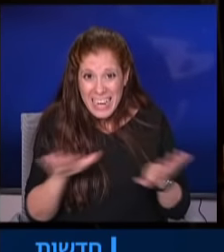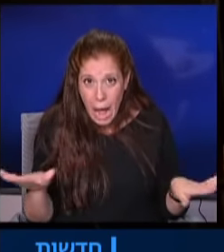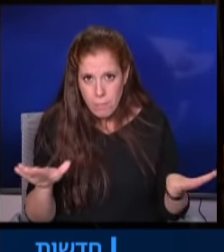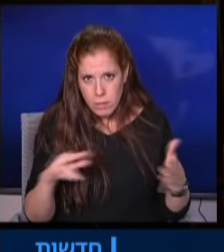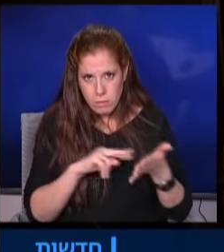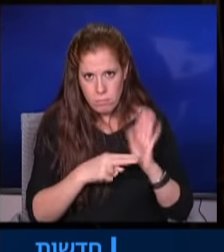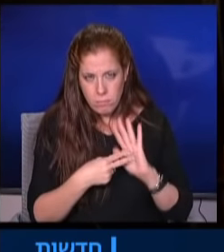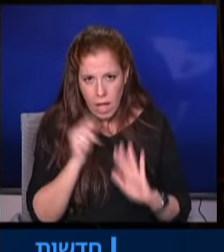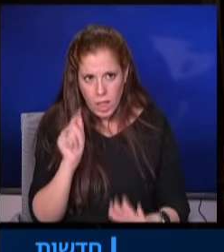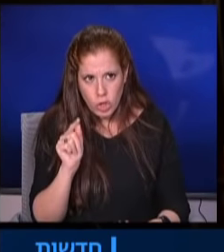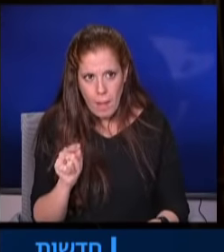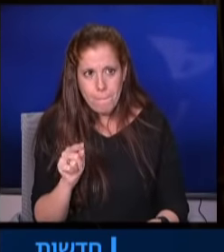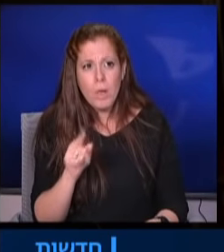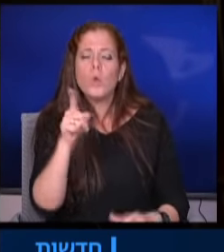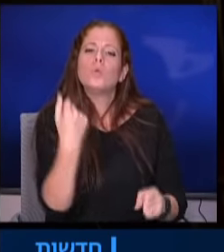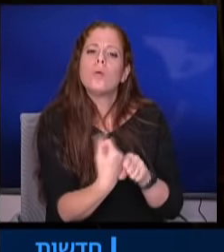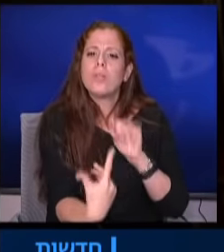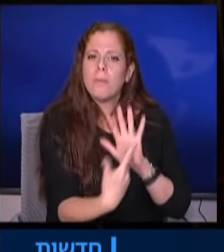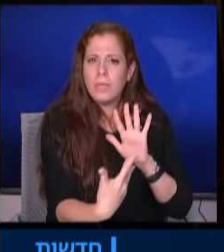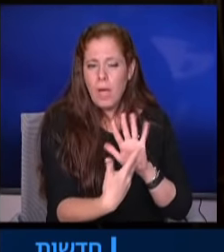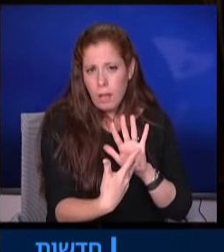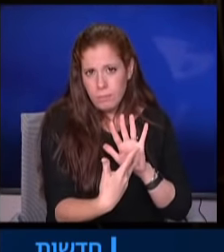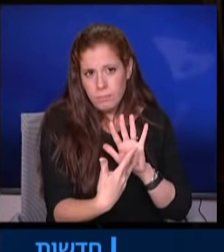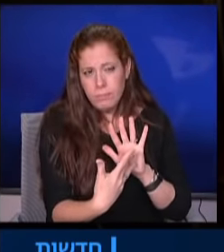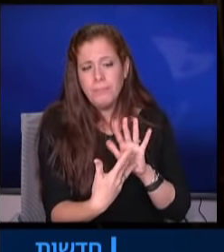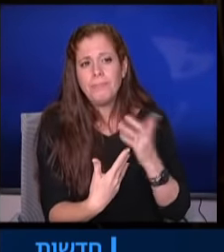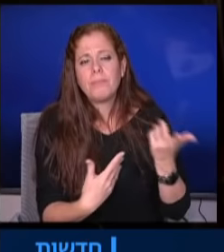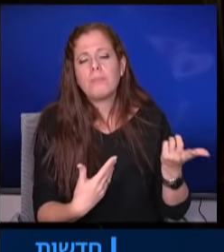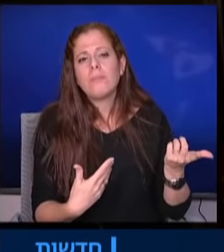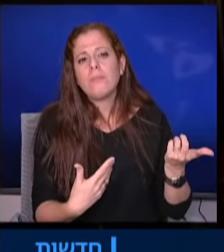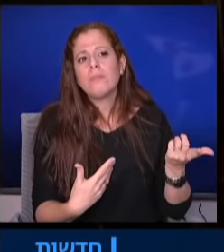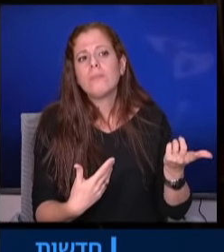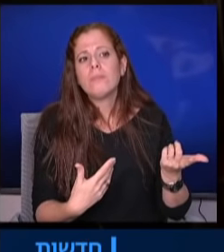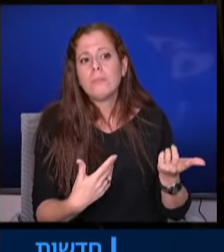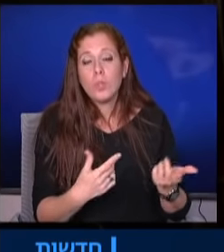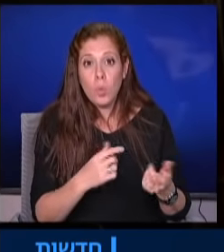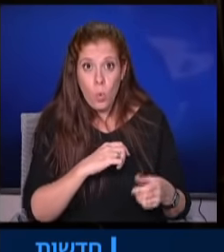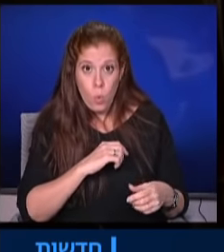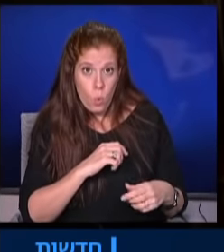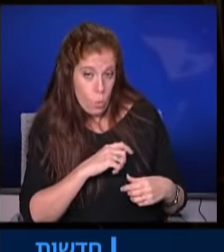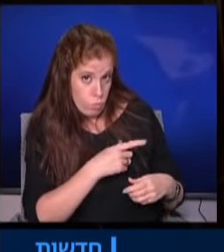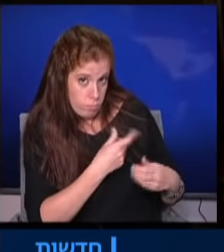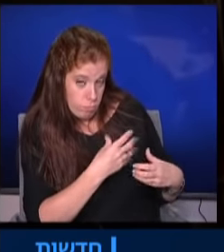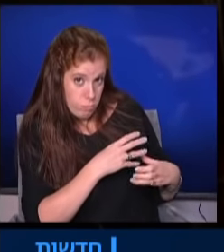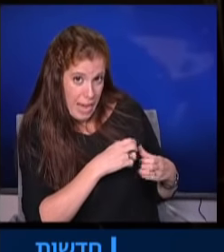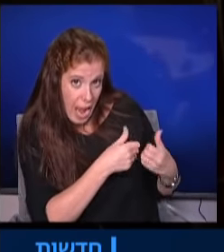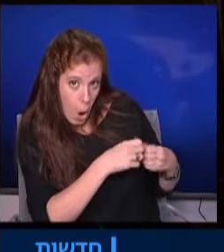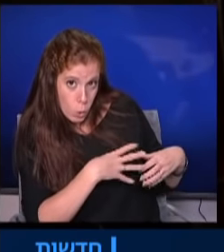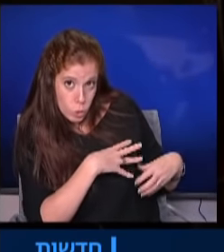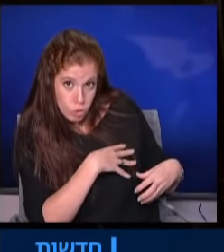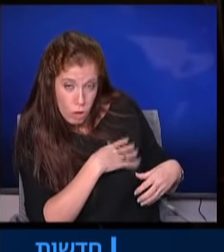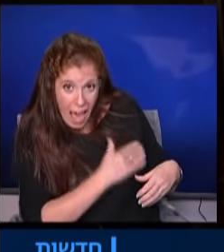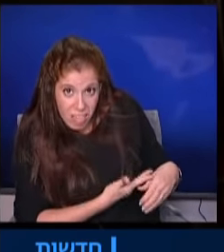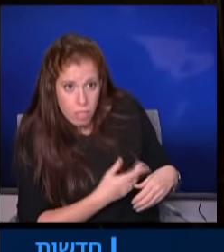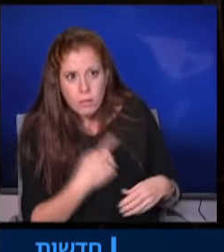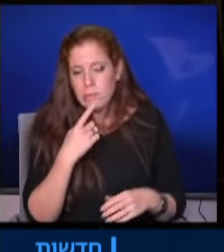בחדר שם, שהוא עושה לי את הבדיקה. הוא כירורג שד? לא שאני יודעת,